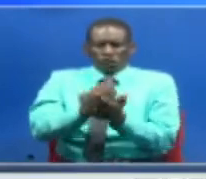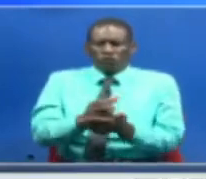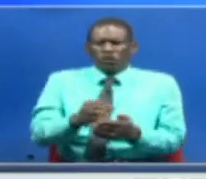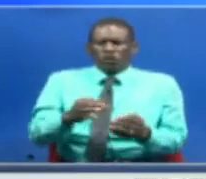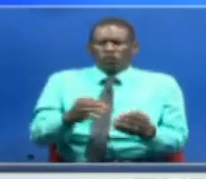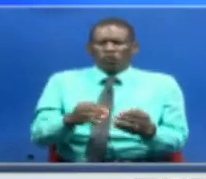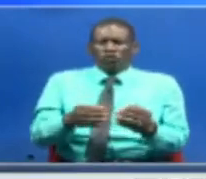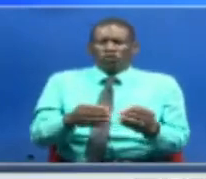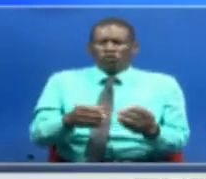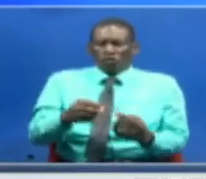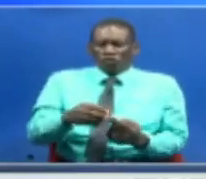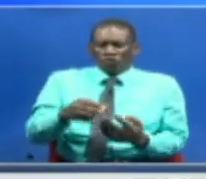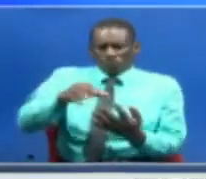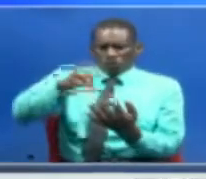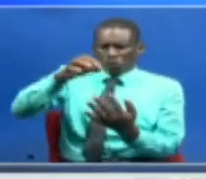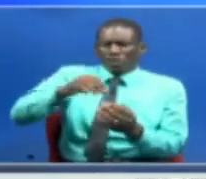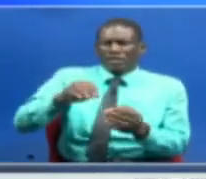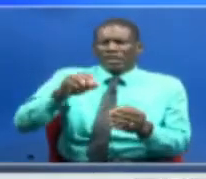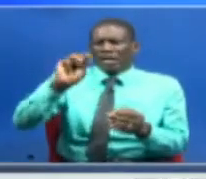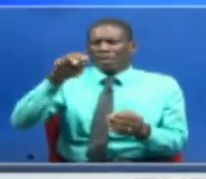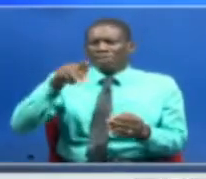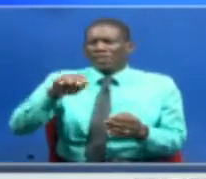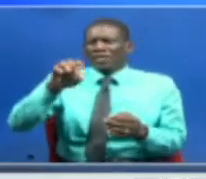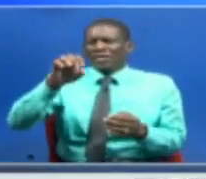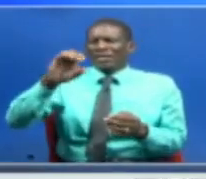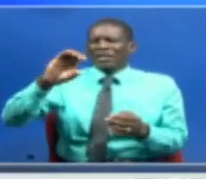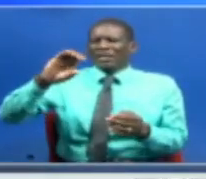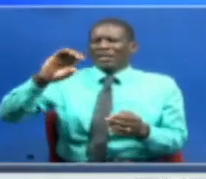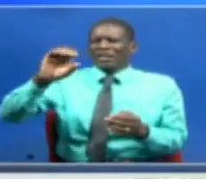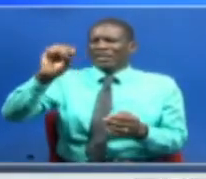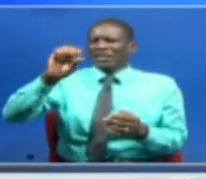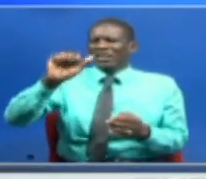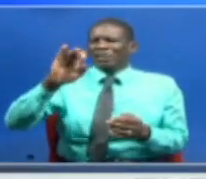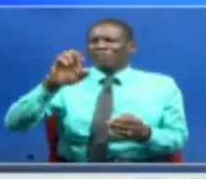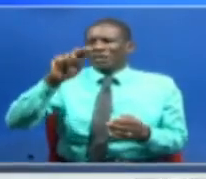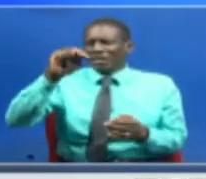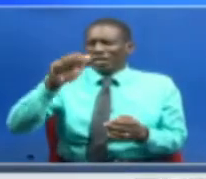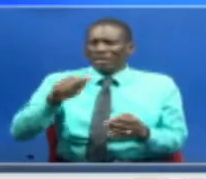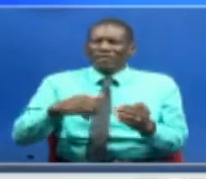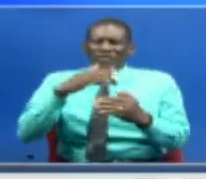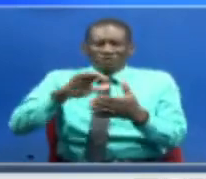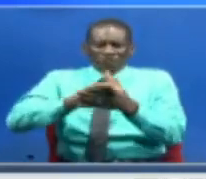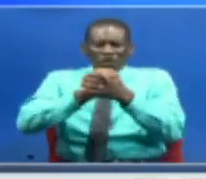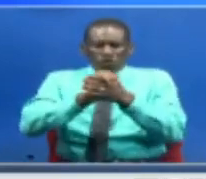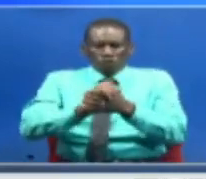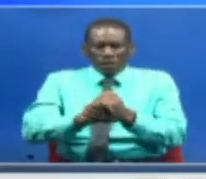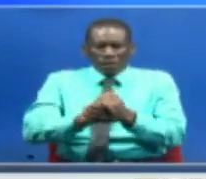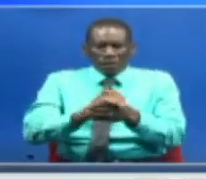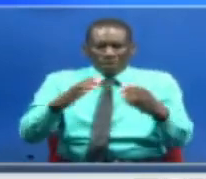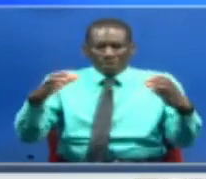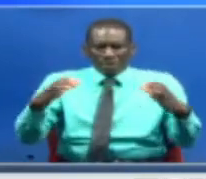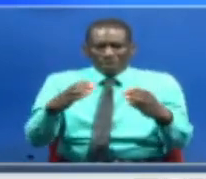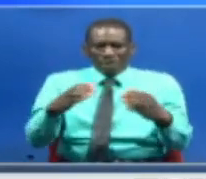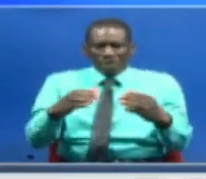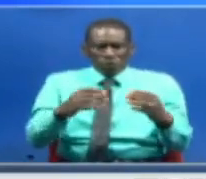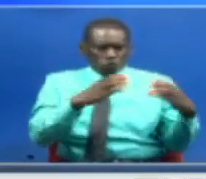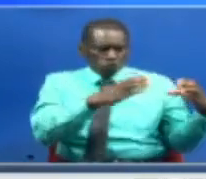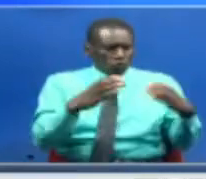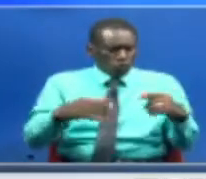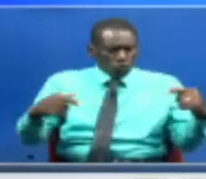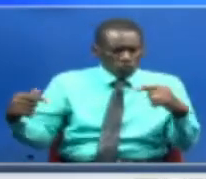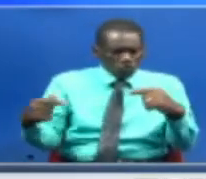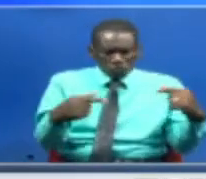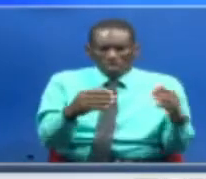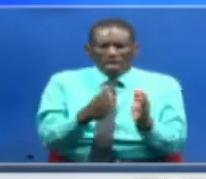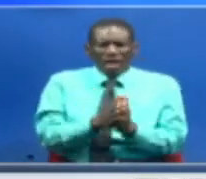yanajiri wakati ambapo mvutano baina ya pande mbili za chama cha Jubilee ukiendelea kutokota na huku pande ya Jeremiah Kioni ukipanga